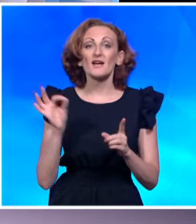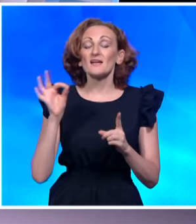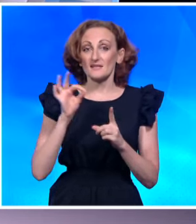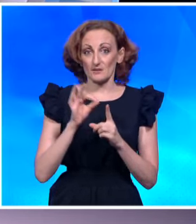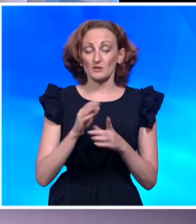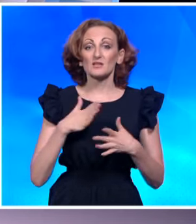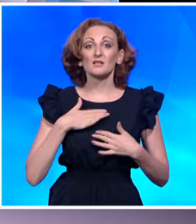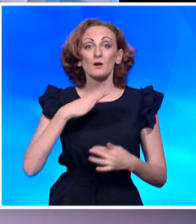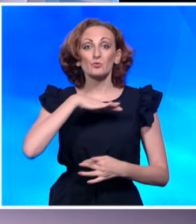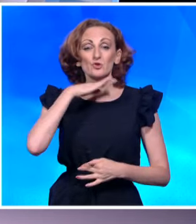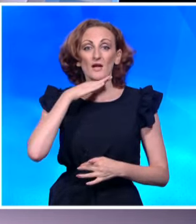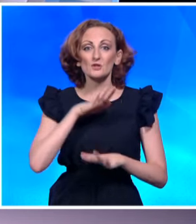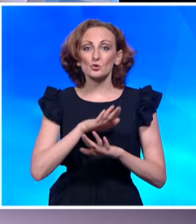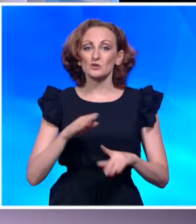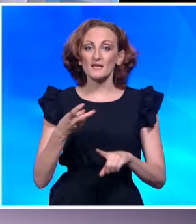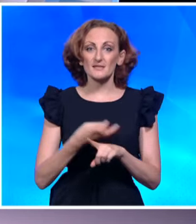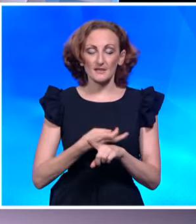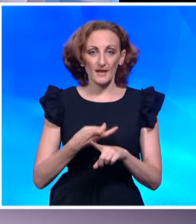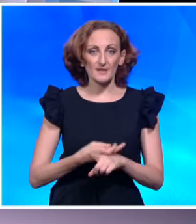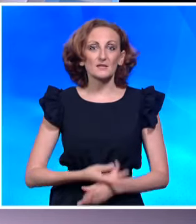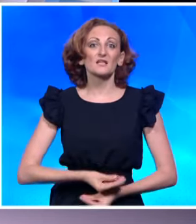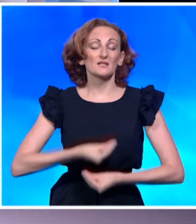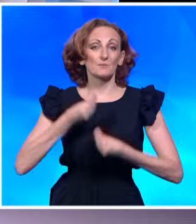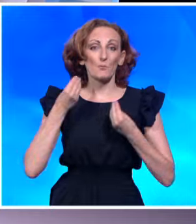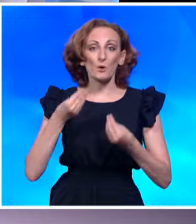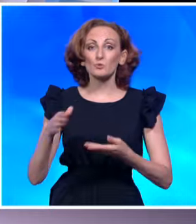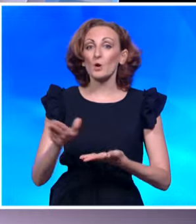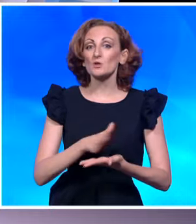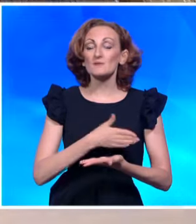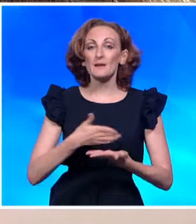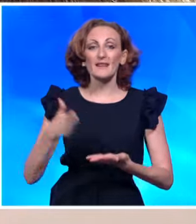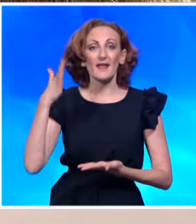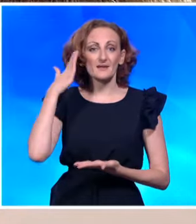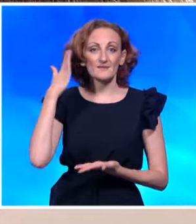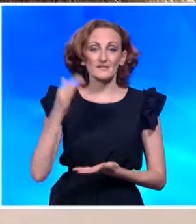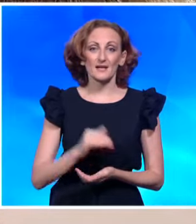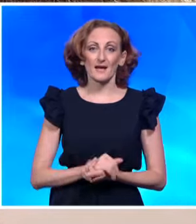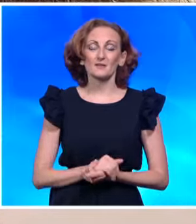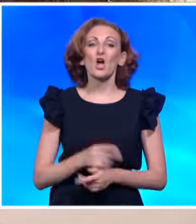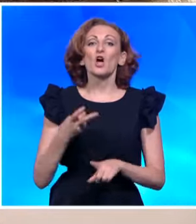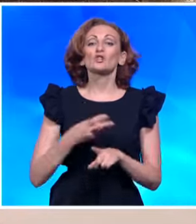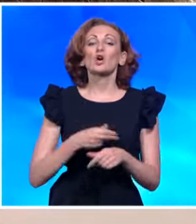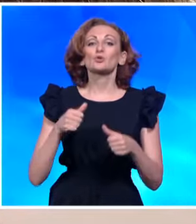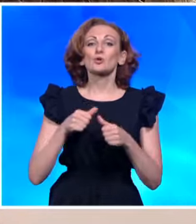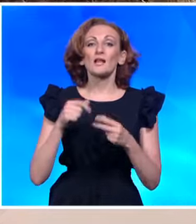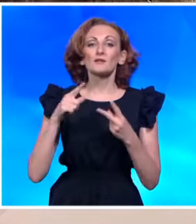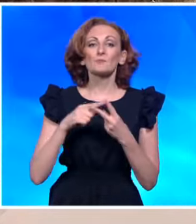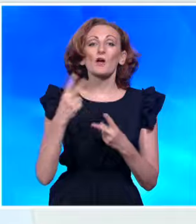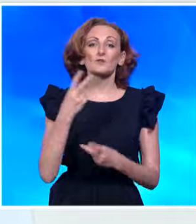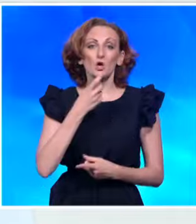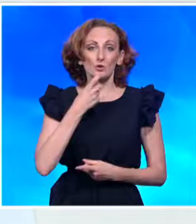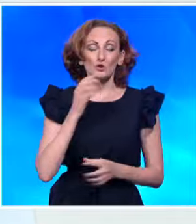детски лекари и постигане на по-доброто им разпределение в страната. Доктор Диляна Петкова е втора